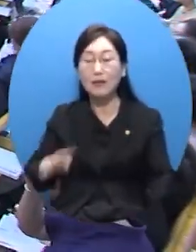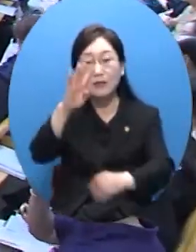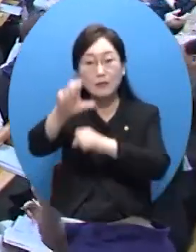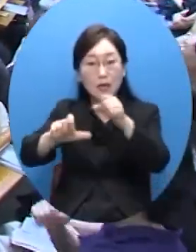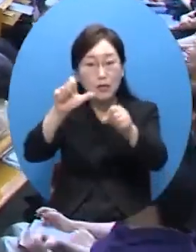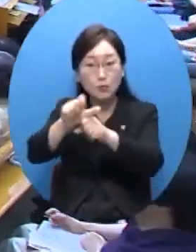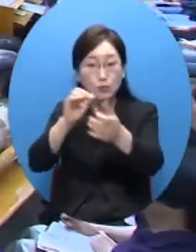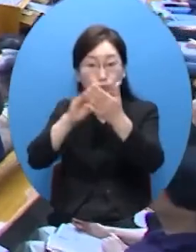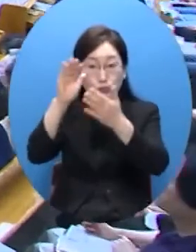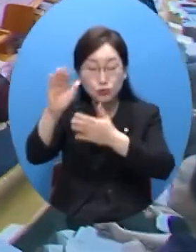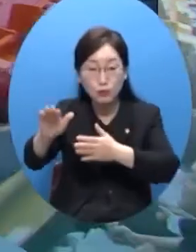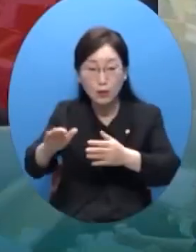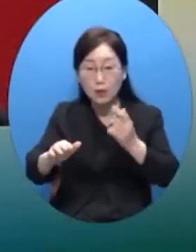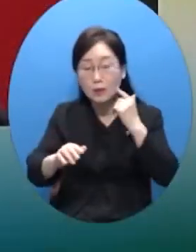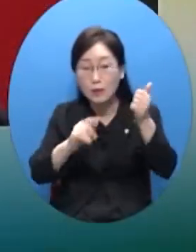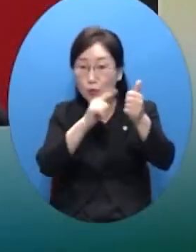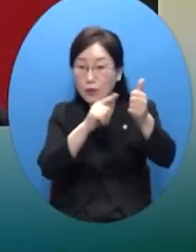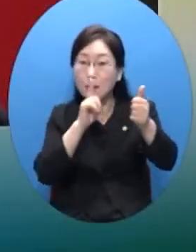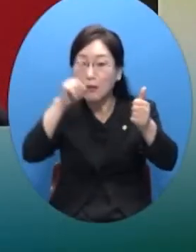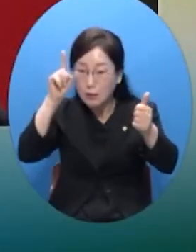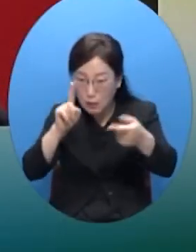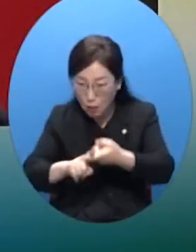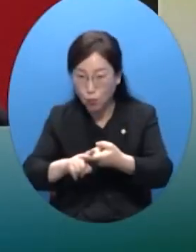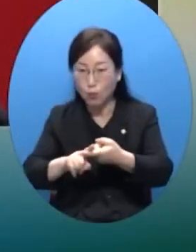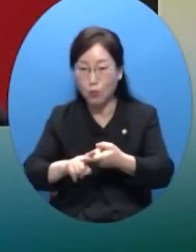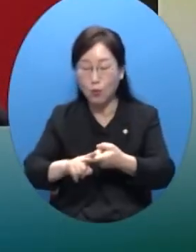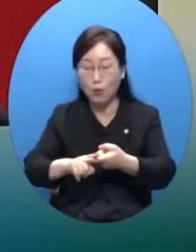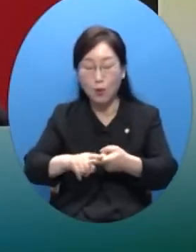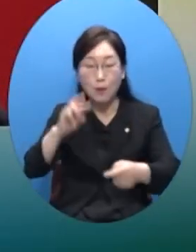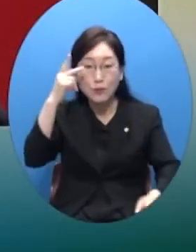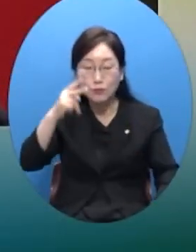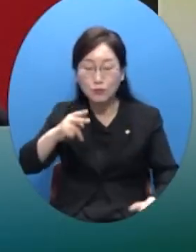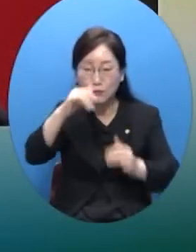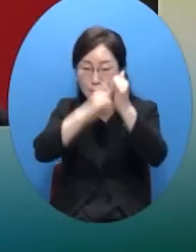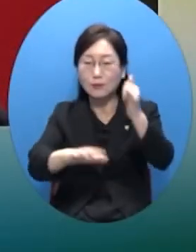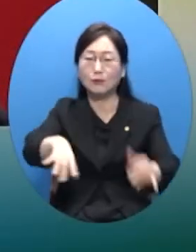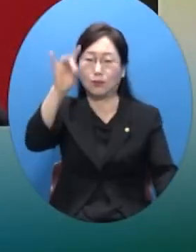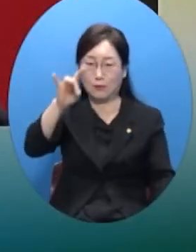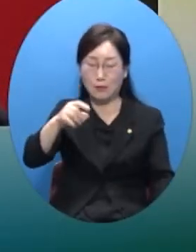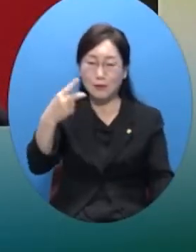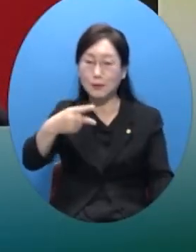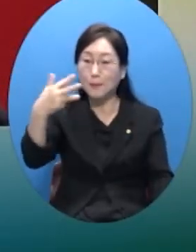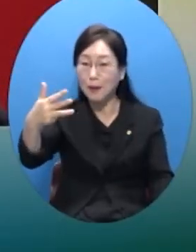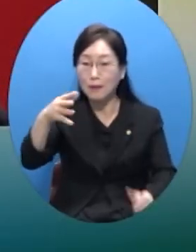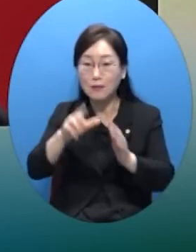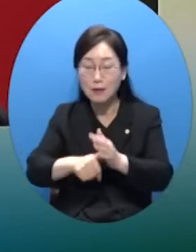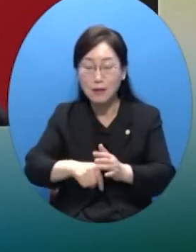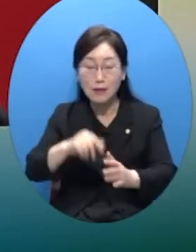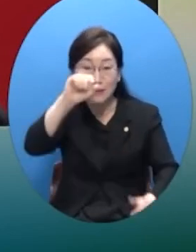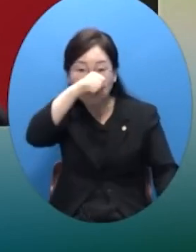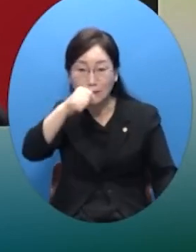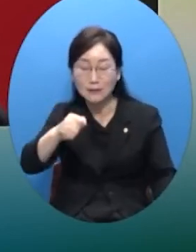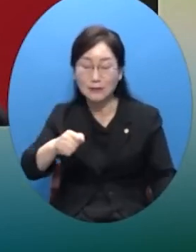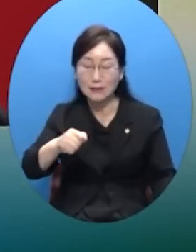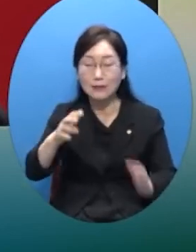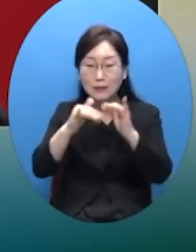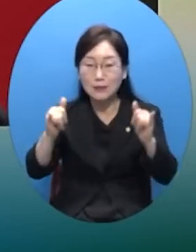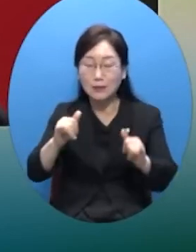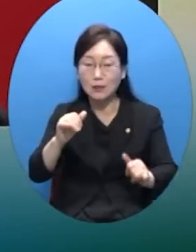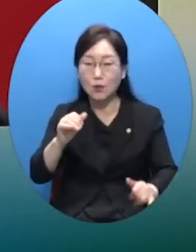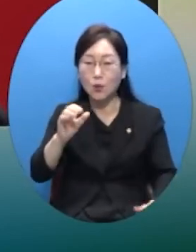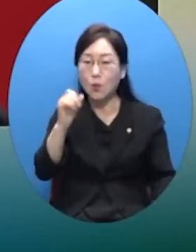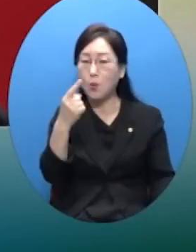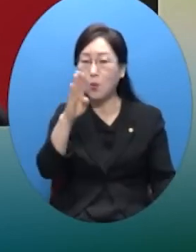45년 후에 그의 꿈이 이루어져서 미국 역사 최초로 2008년에 흑인인 버락 오바마